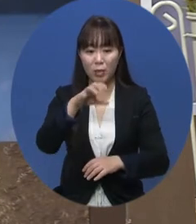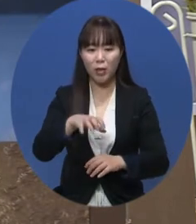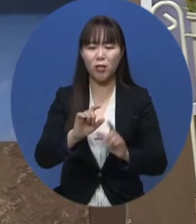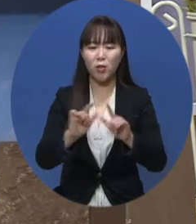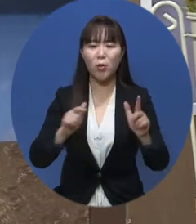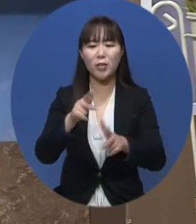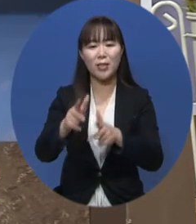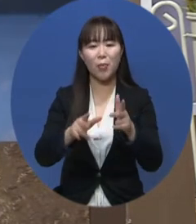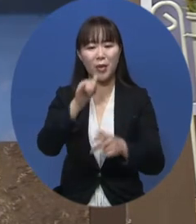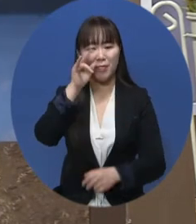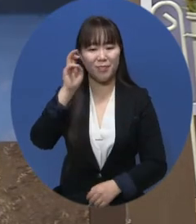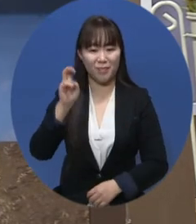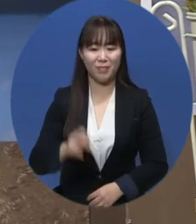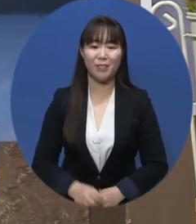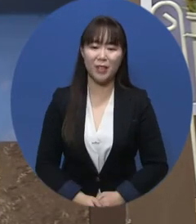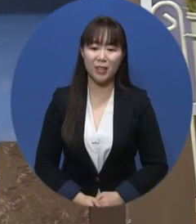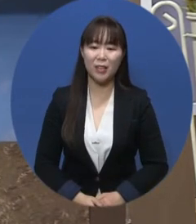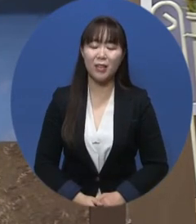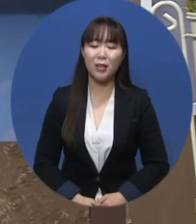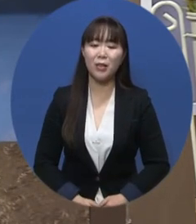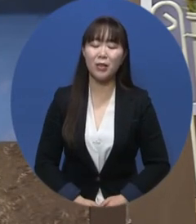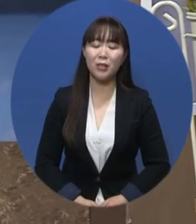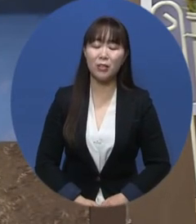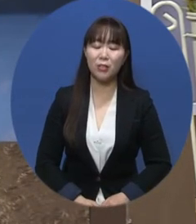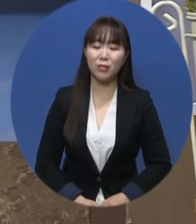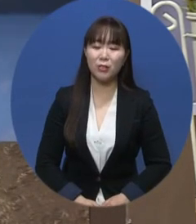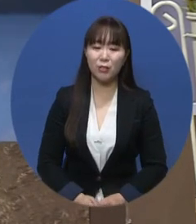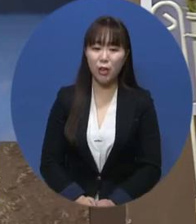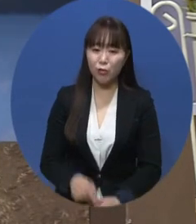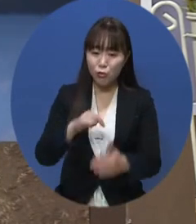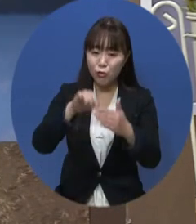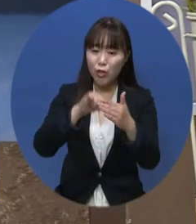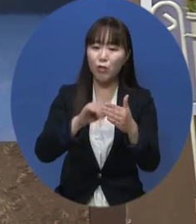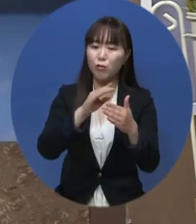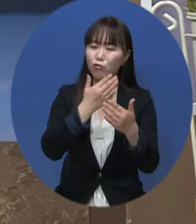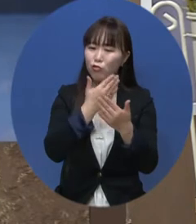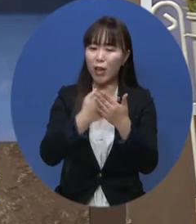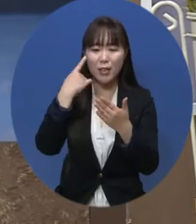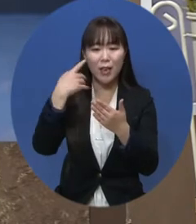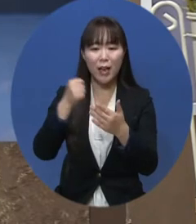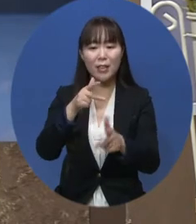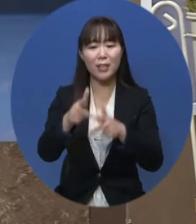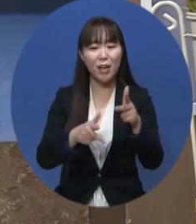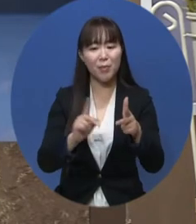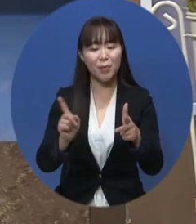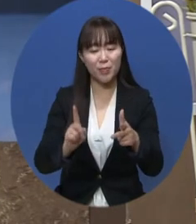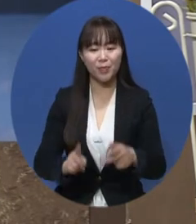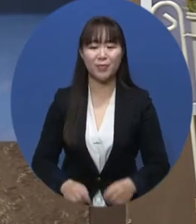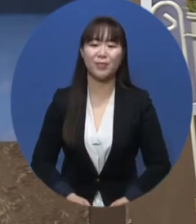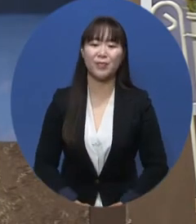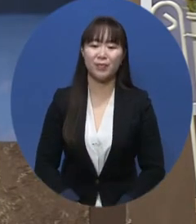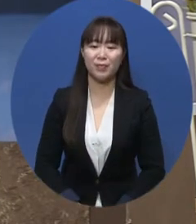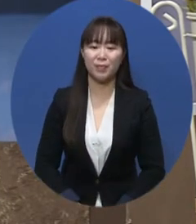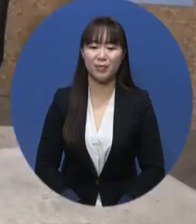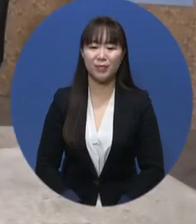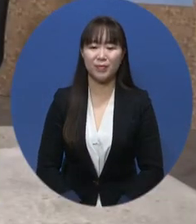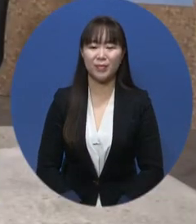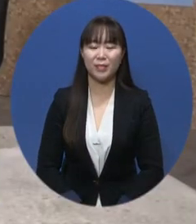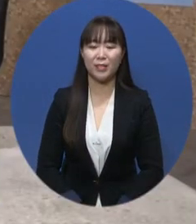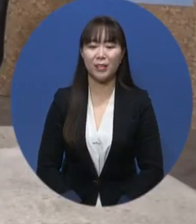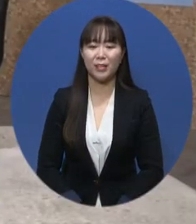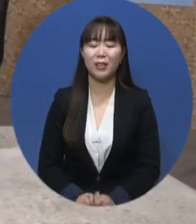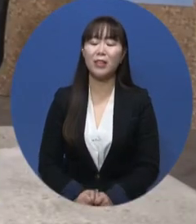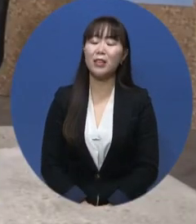사업들을 하고 계실 텐데요. 그 많은 사업들 중에 좀 중점적으로 진행하고 계시는 사업이 있다면 소개 말씀 부탁드립니다.